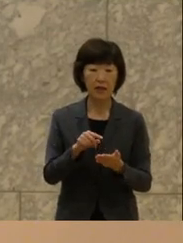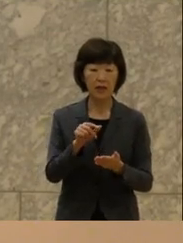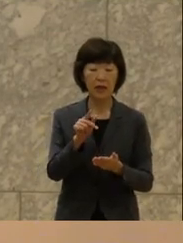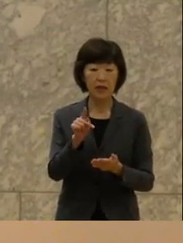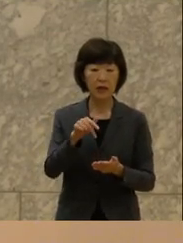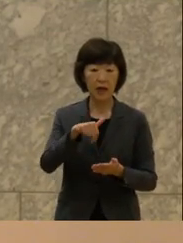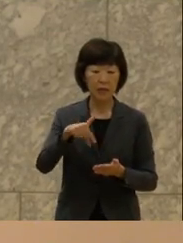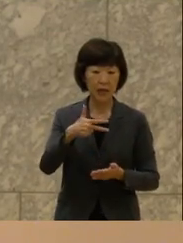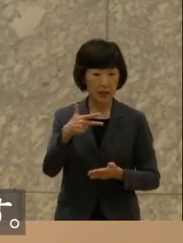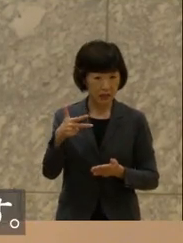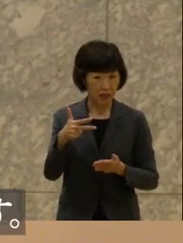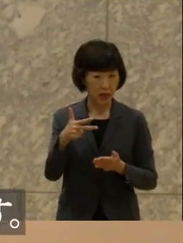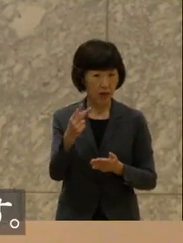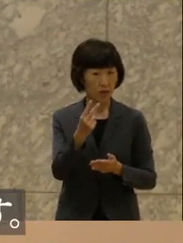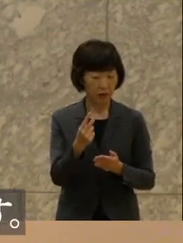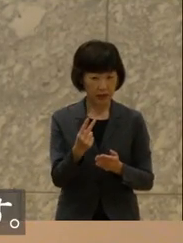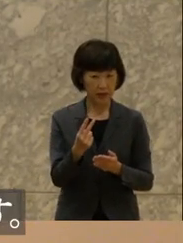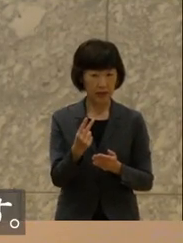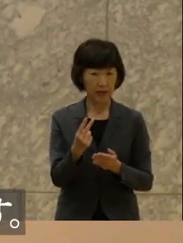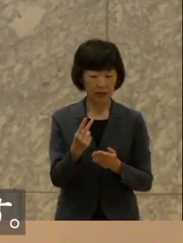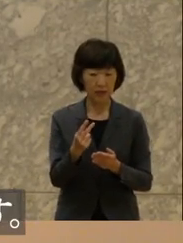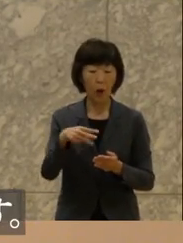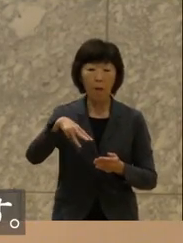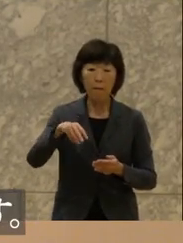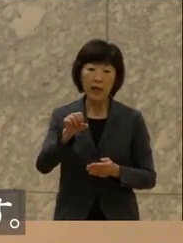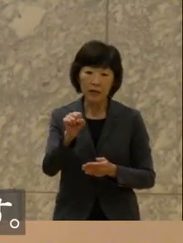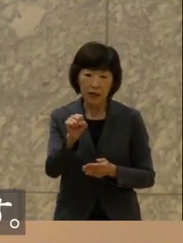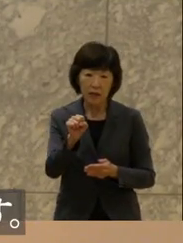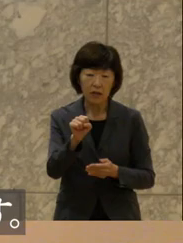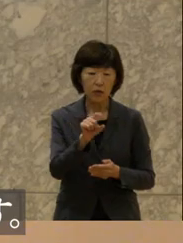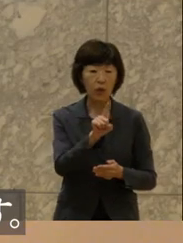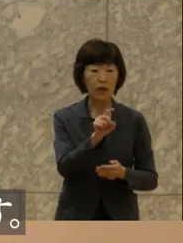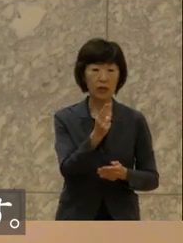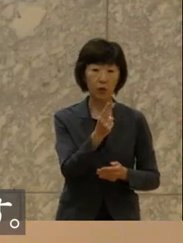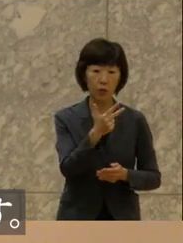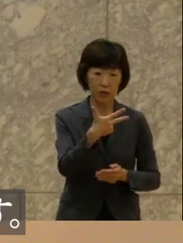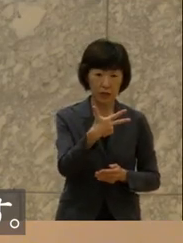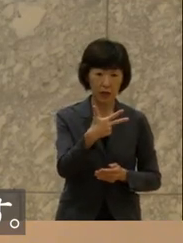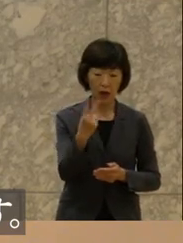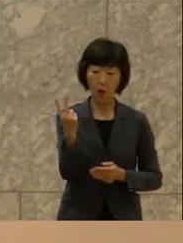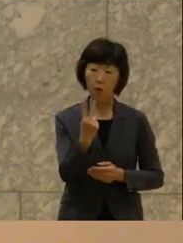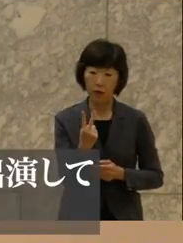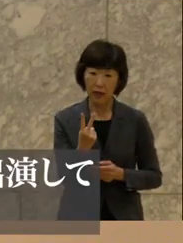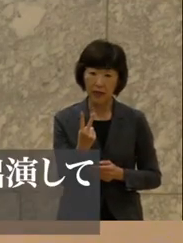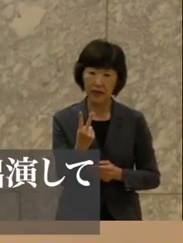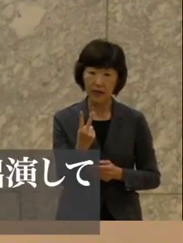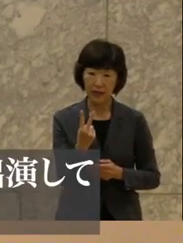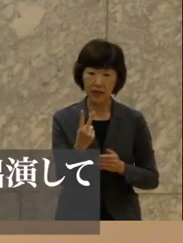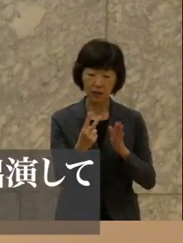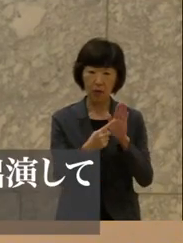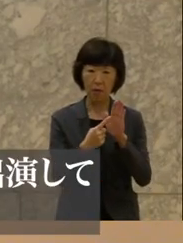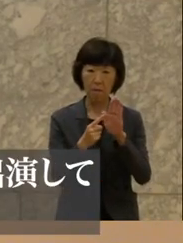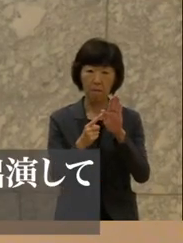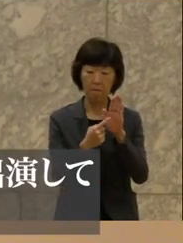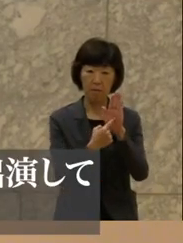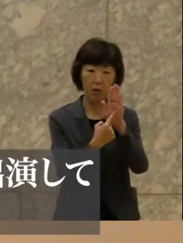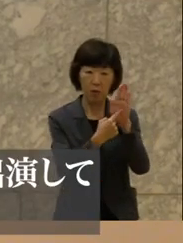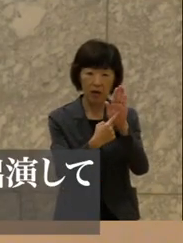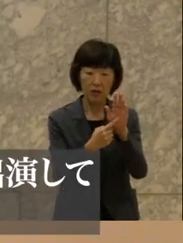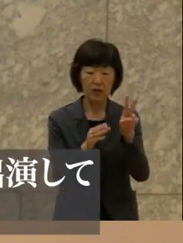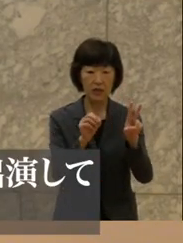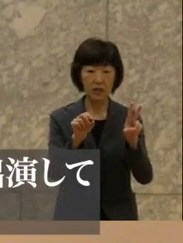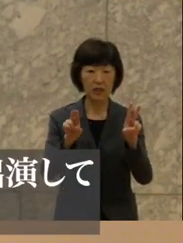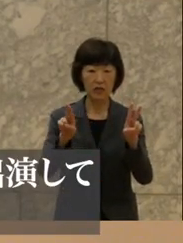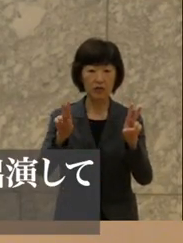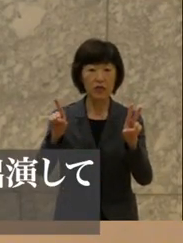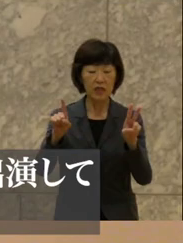させていただきましょうガビジはマサさんとひとしさんによるパフォーマンスデュオです2021年東京